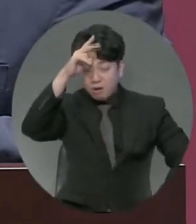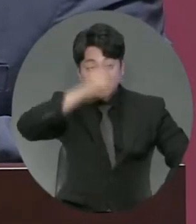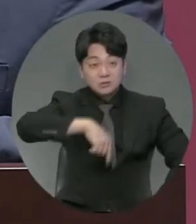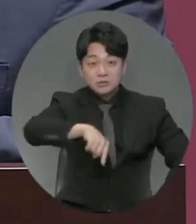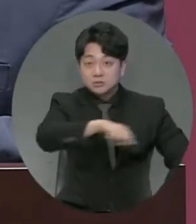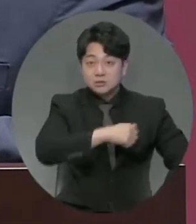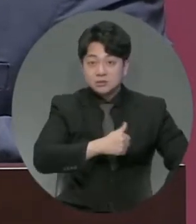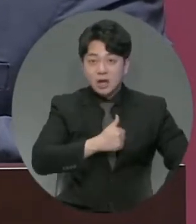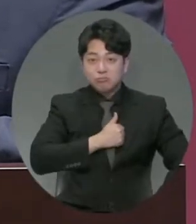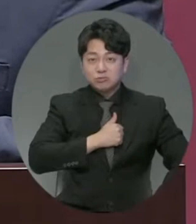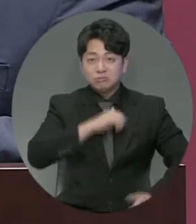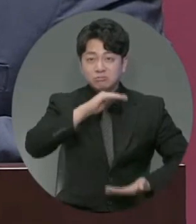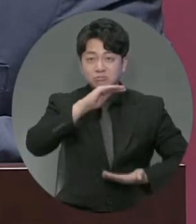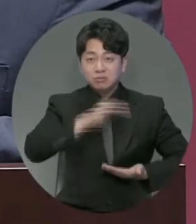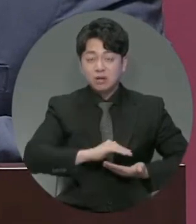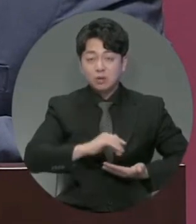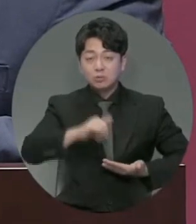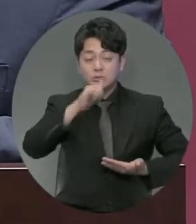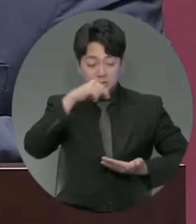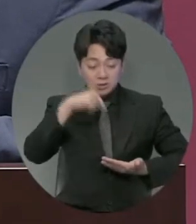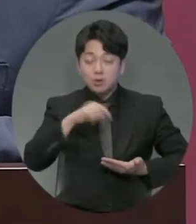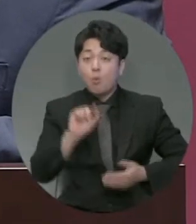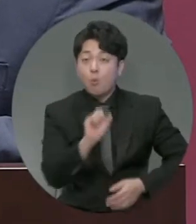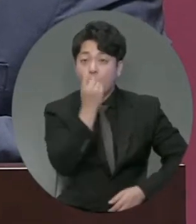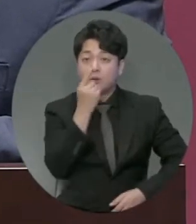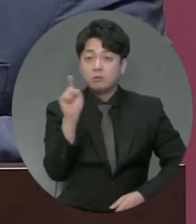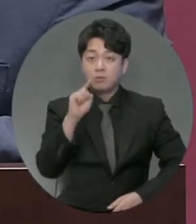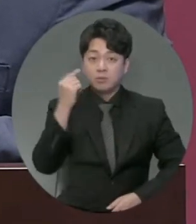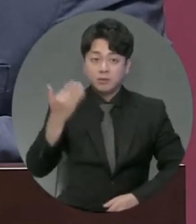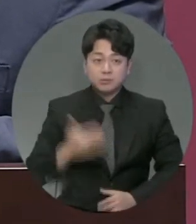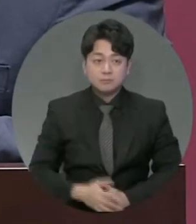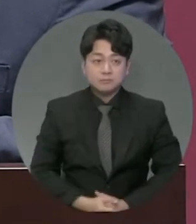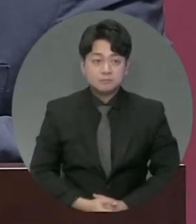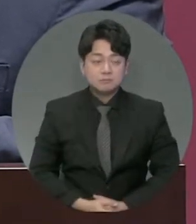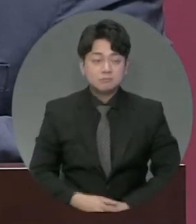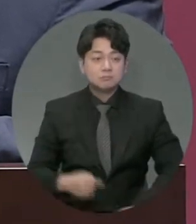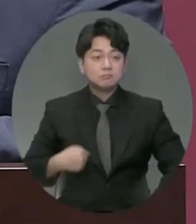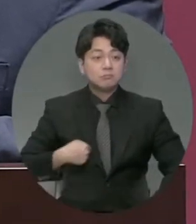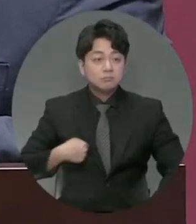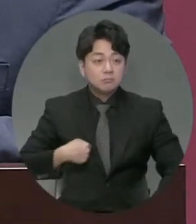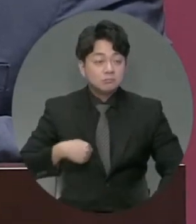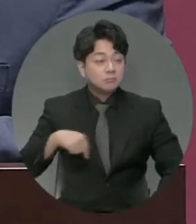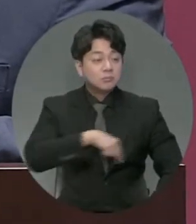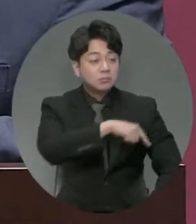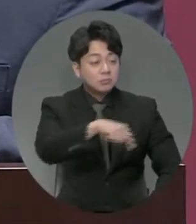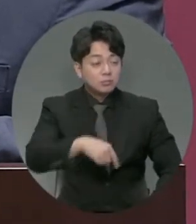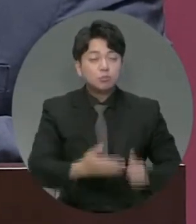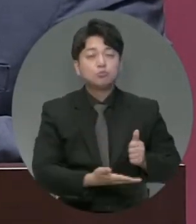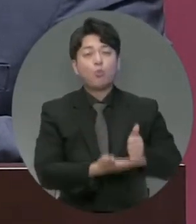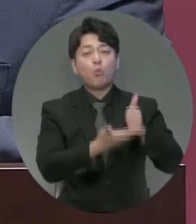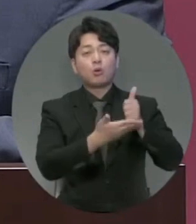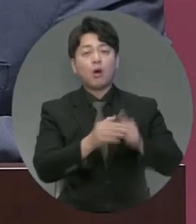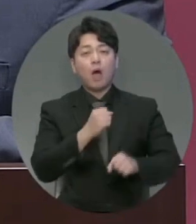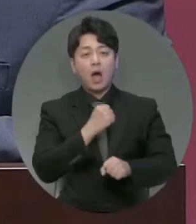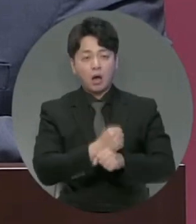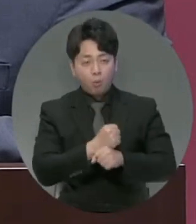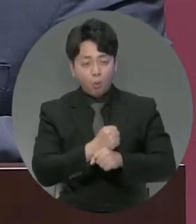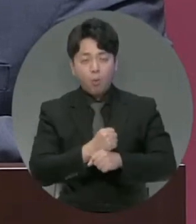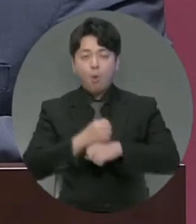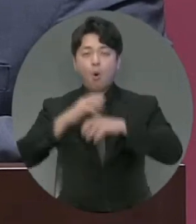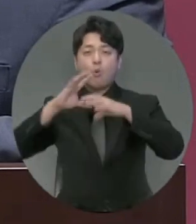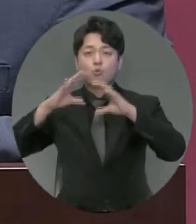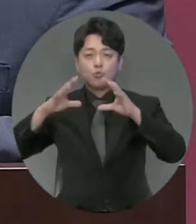떨어지고 있습니다. 그 원인이 뭐라고 생각합니까? 저는 그분들에 대해서 누구보다도 존경하고 또 그분들의 국가에